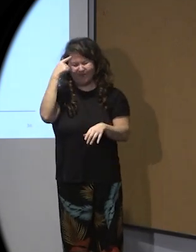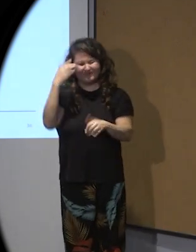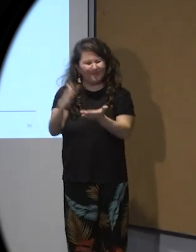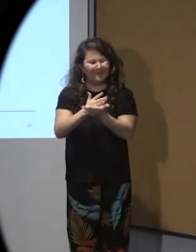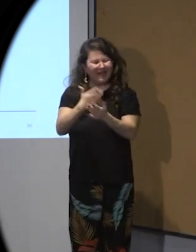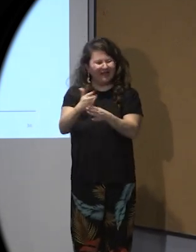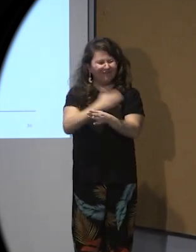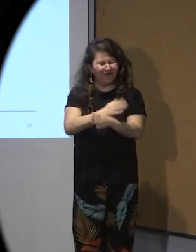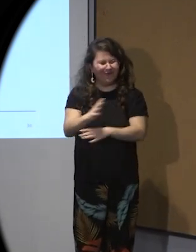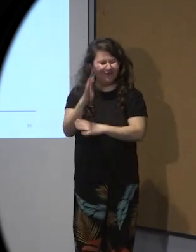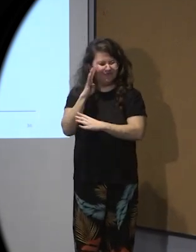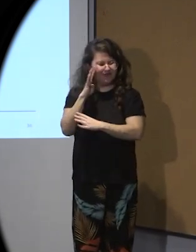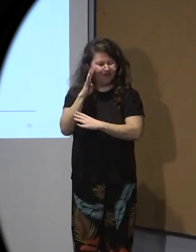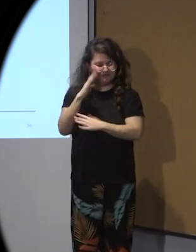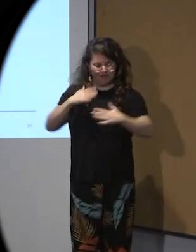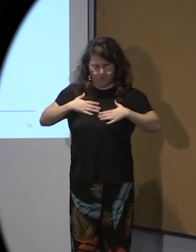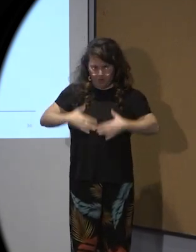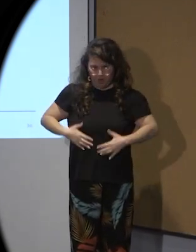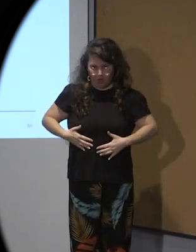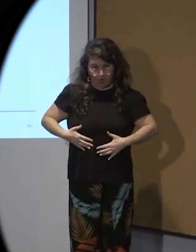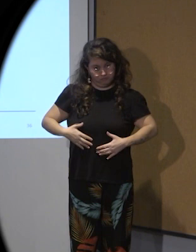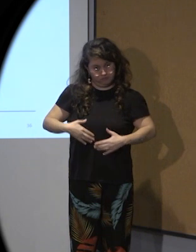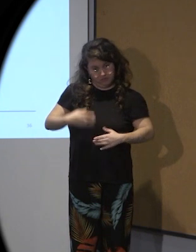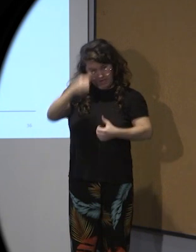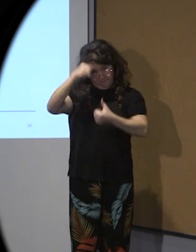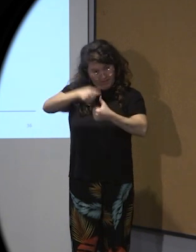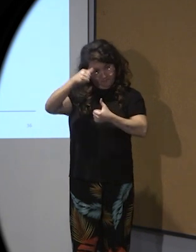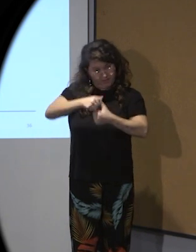mémoire du corps. C'est-à-dire que quand on a fait du sport